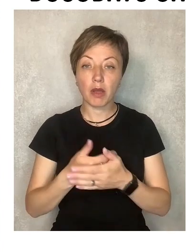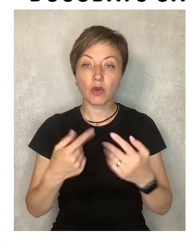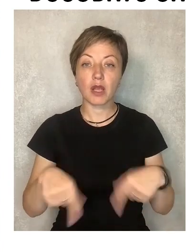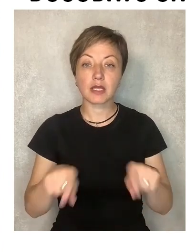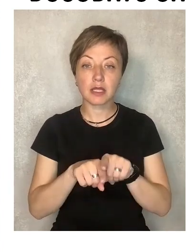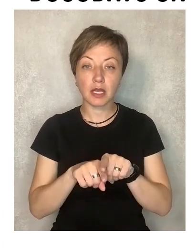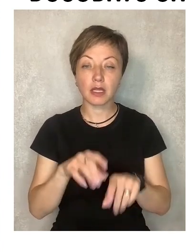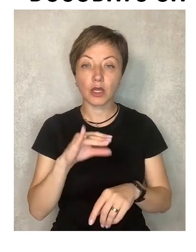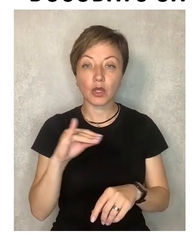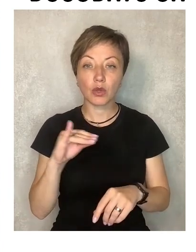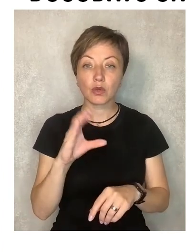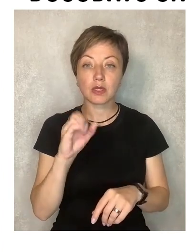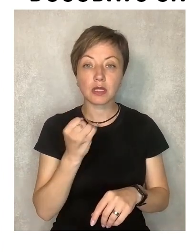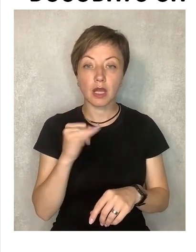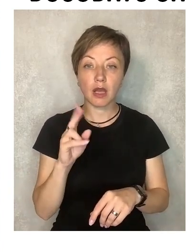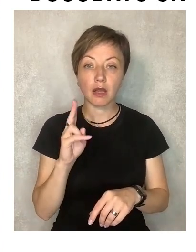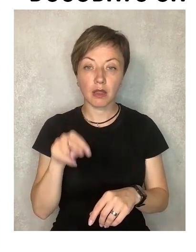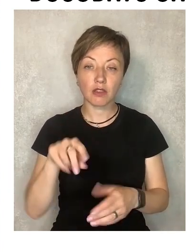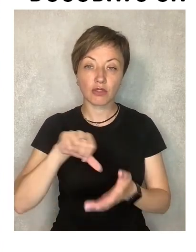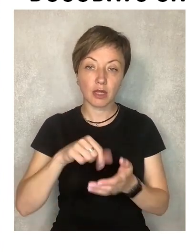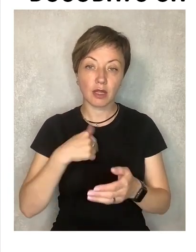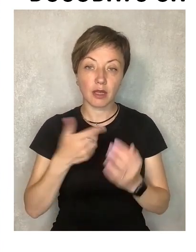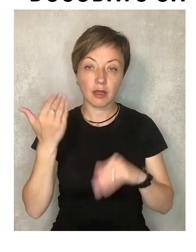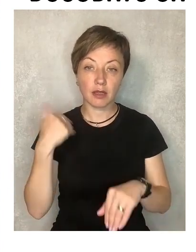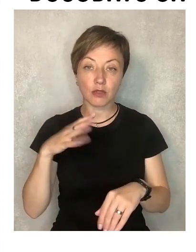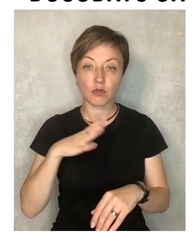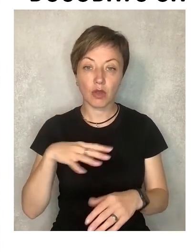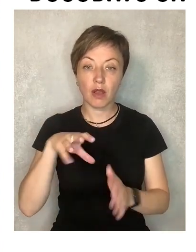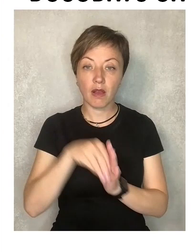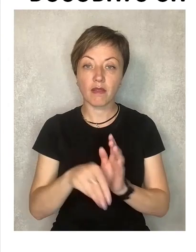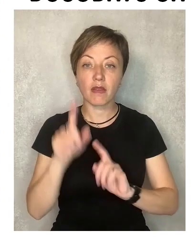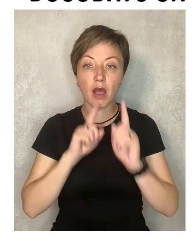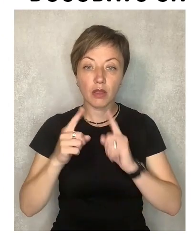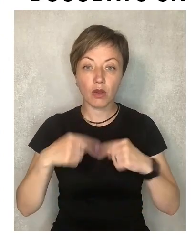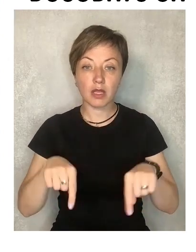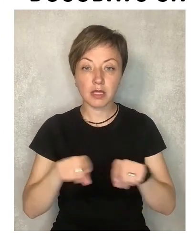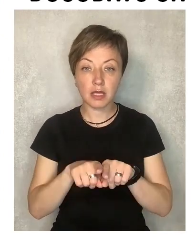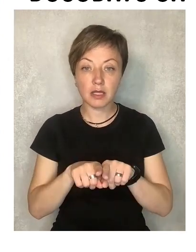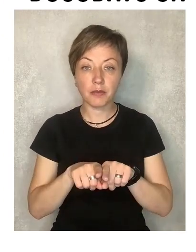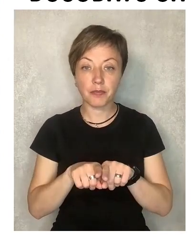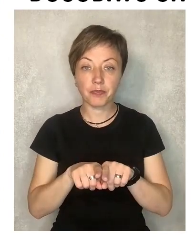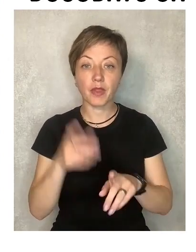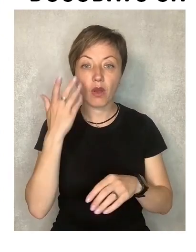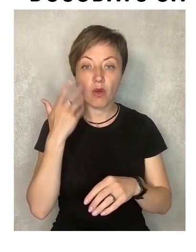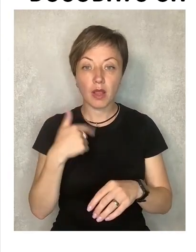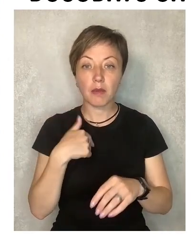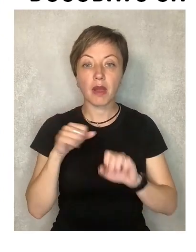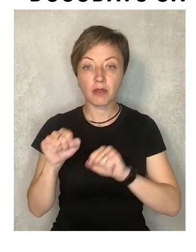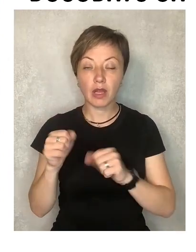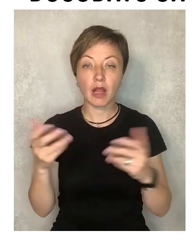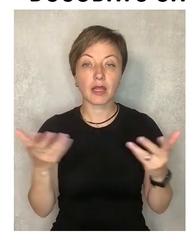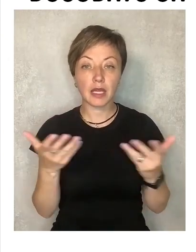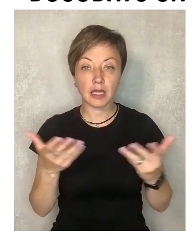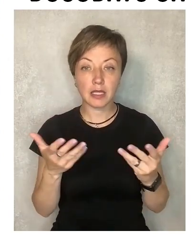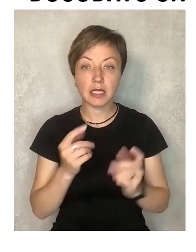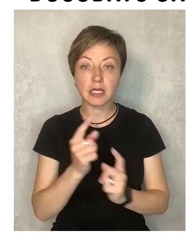U-Cycle, членкиною якої я є, раніше була в раді організації. Коли ми адвокатували якісь зміни